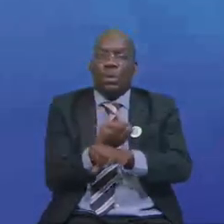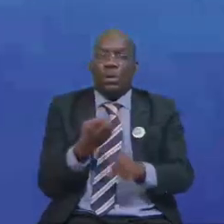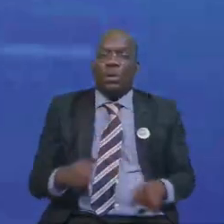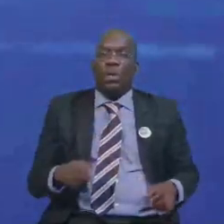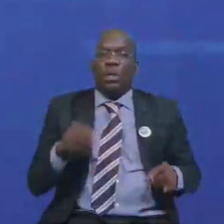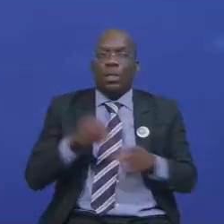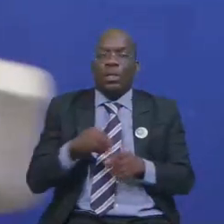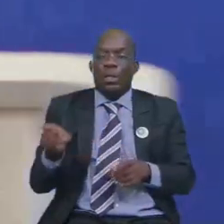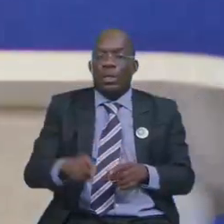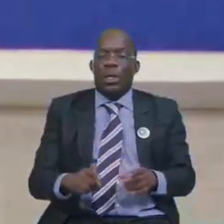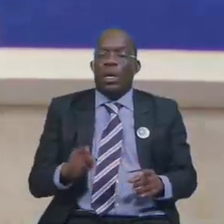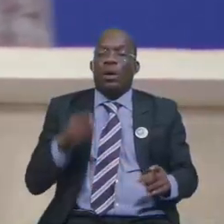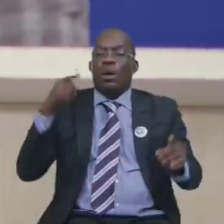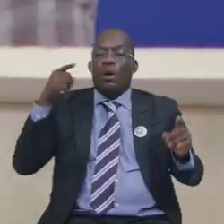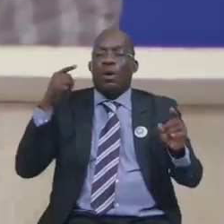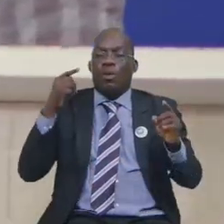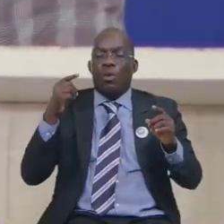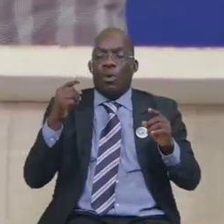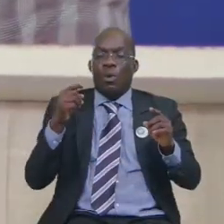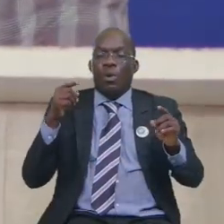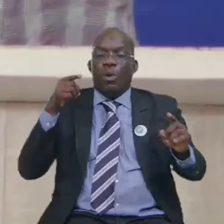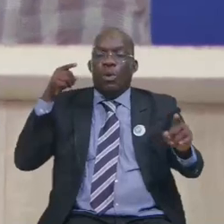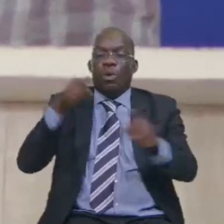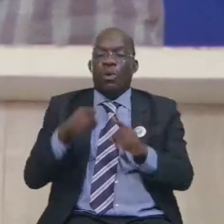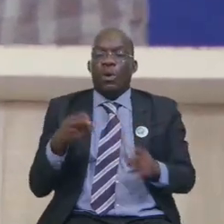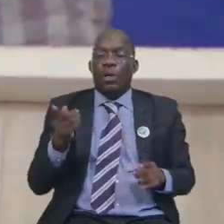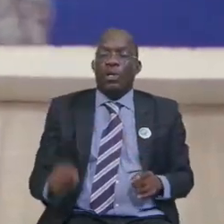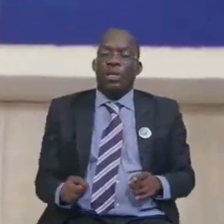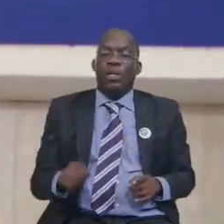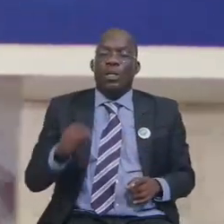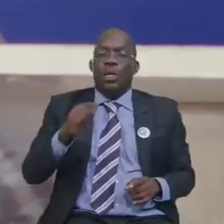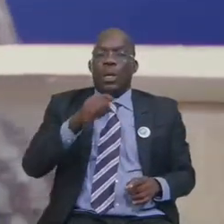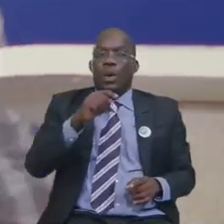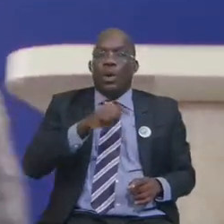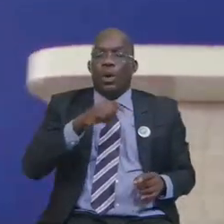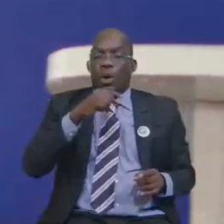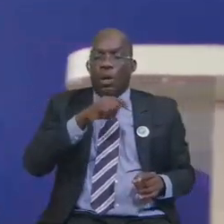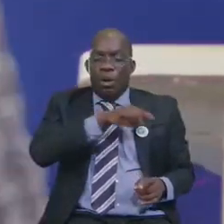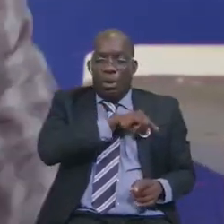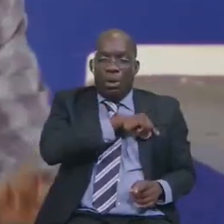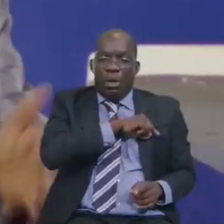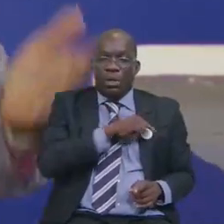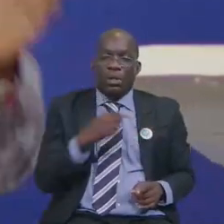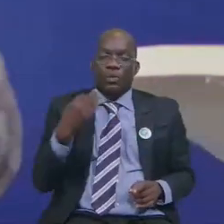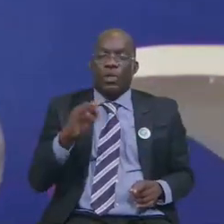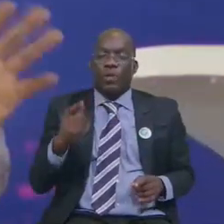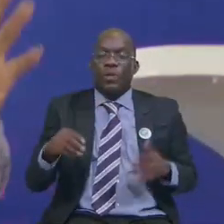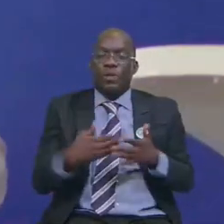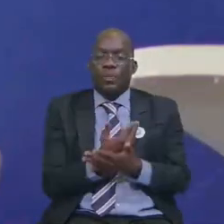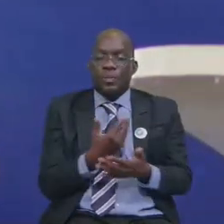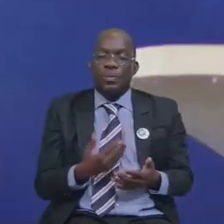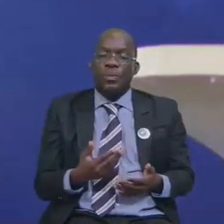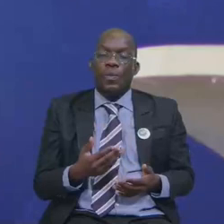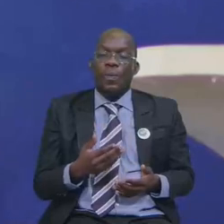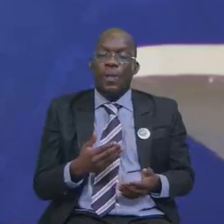maintenant la qualité de la nouvelle créature c'est que nous avons une nouvelle